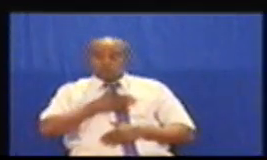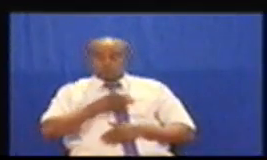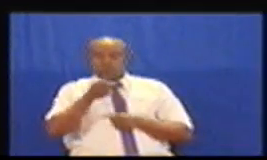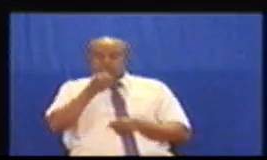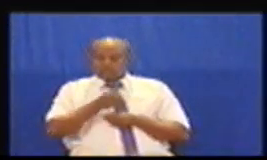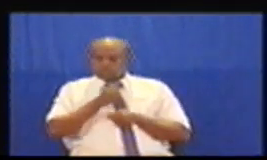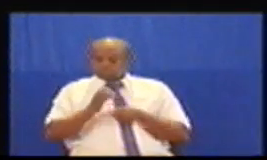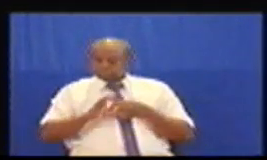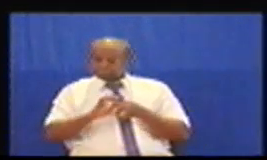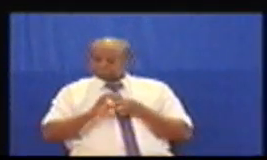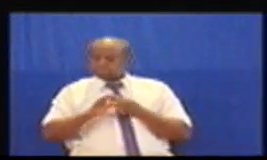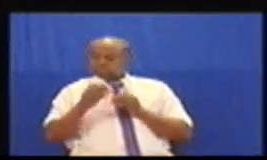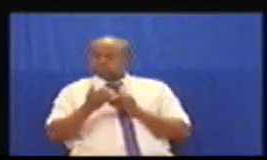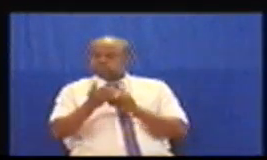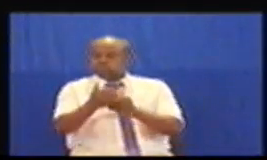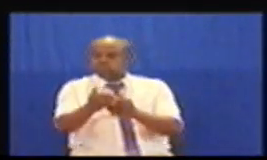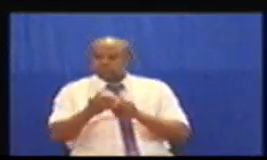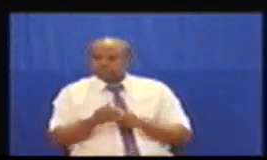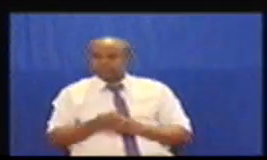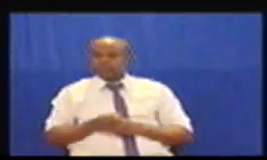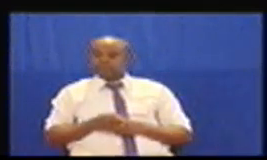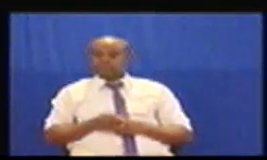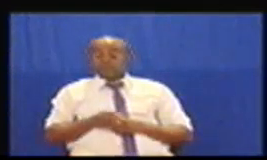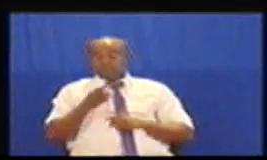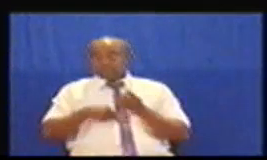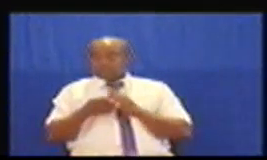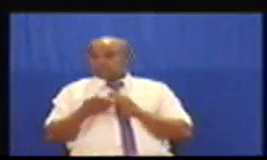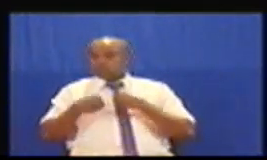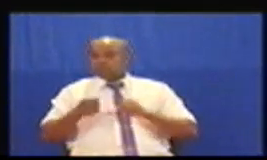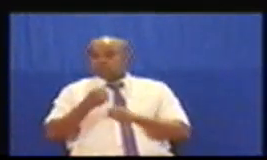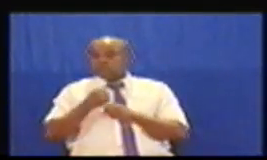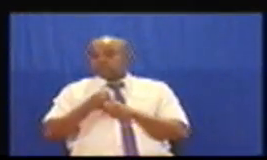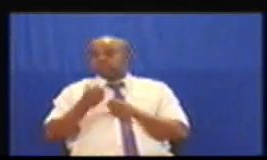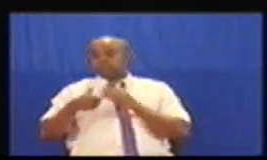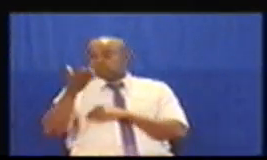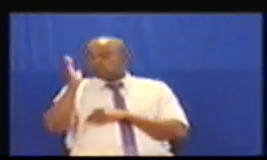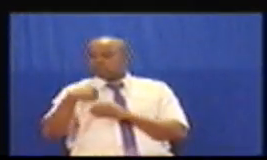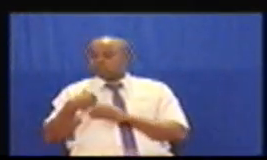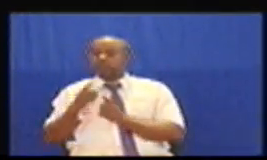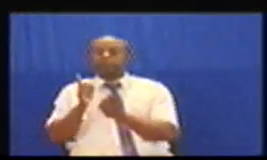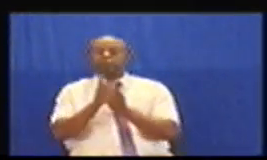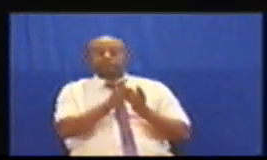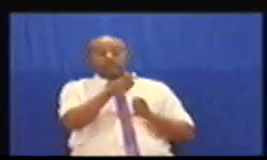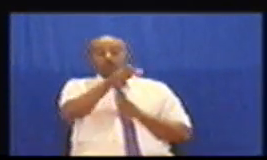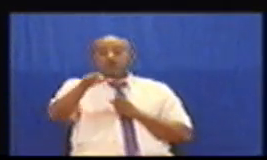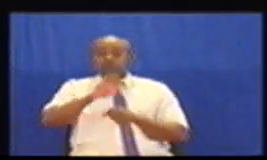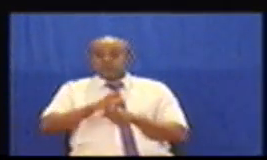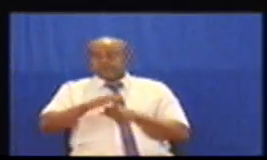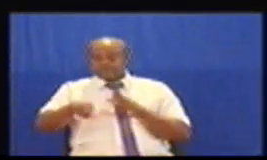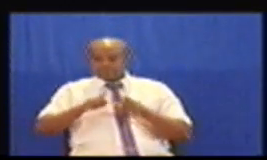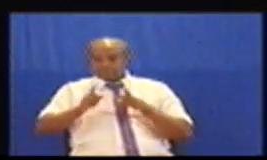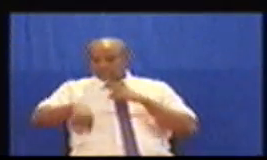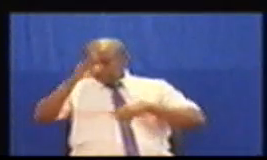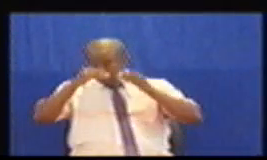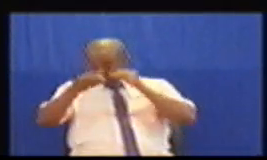kazi. Na katika utendaji kazi serikalini nimekutana na watu wengi, nimejifunza mambo mengi